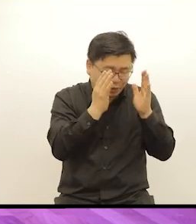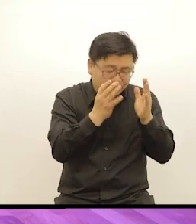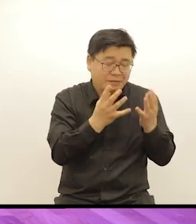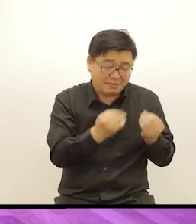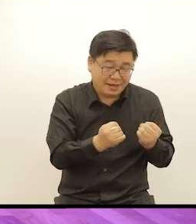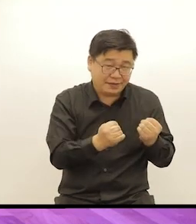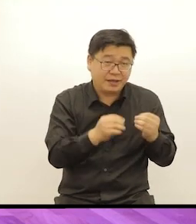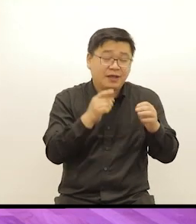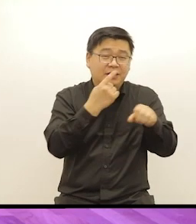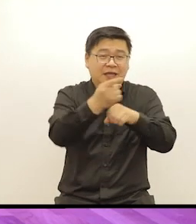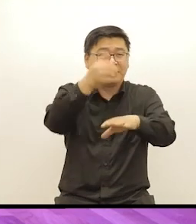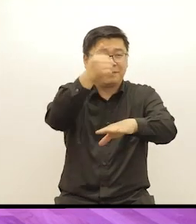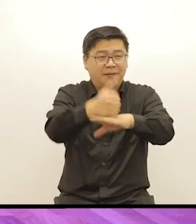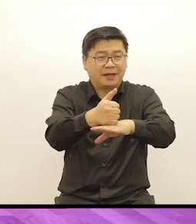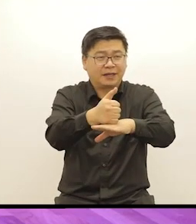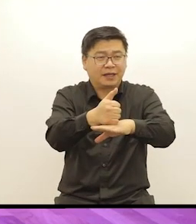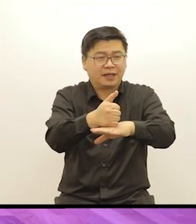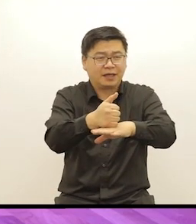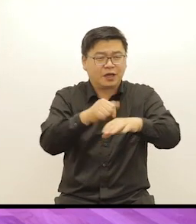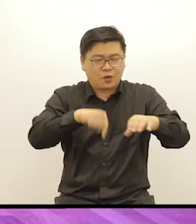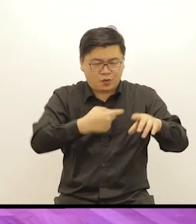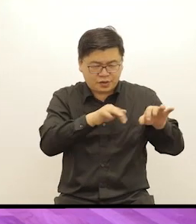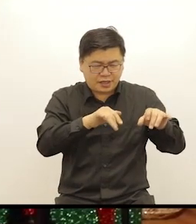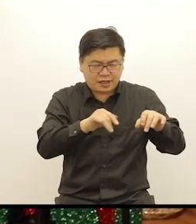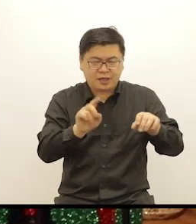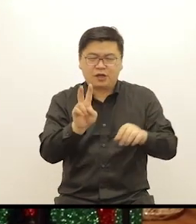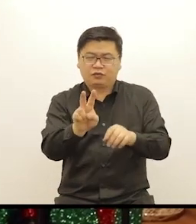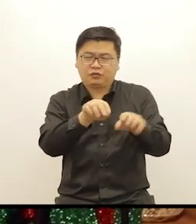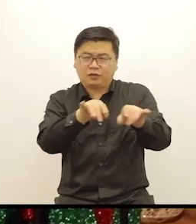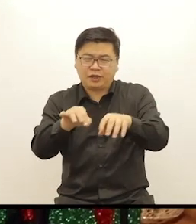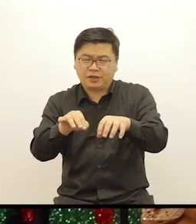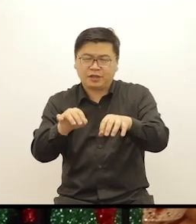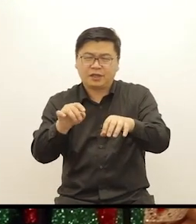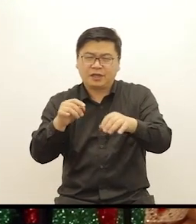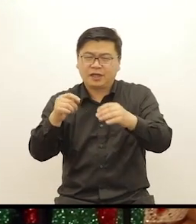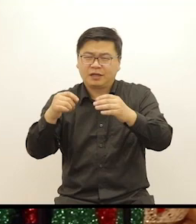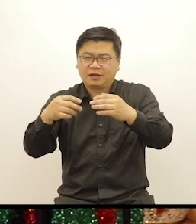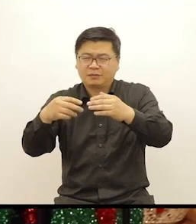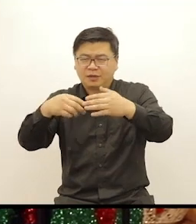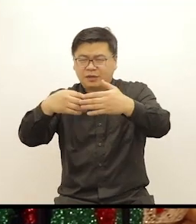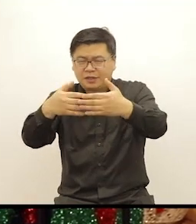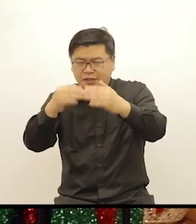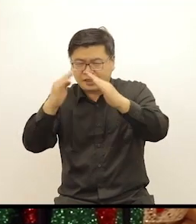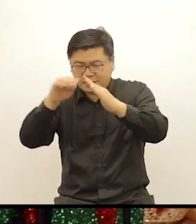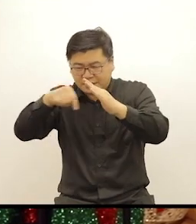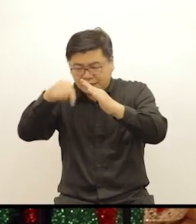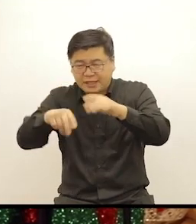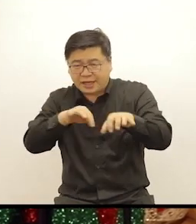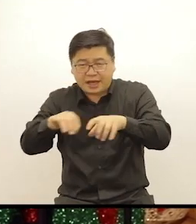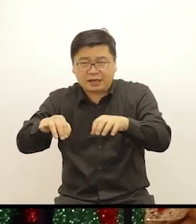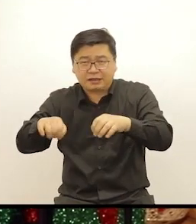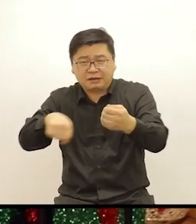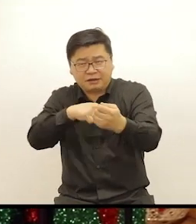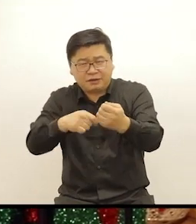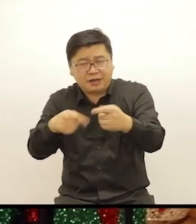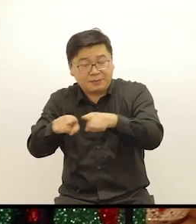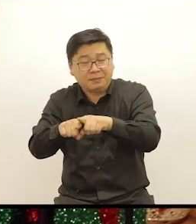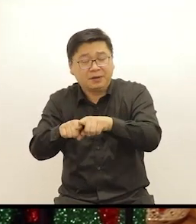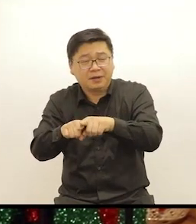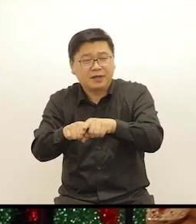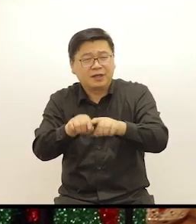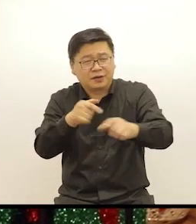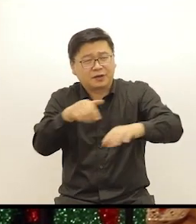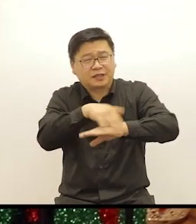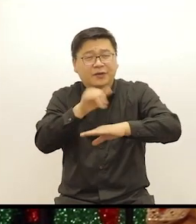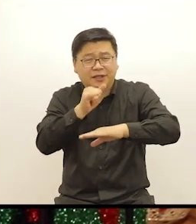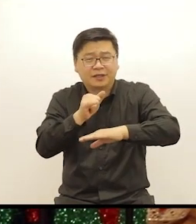하고 하반기에는 실내악, 독주, 피아노 듀오 하반기 굉장히 바빠질 것 같은데요. 그렇게 좀